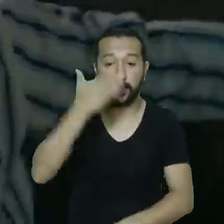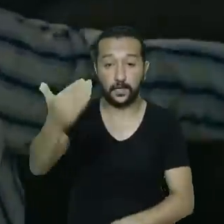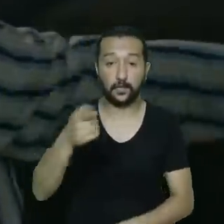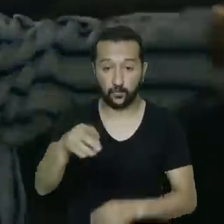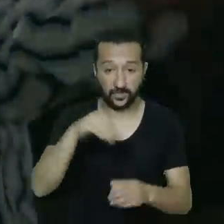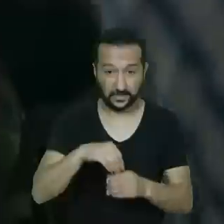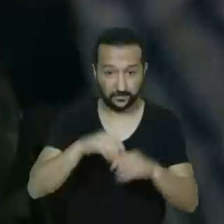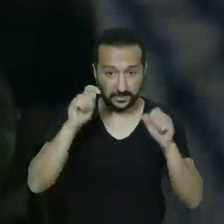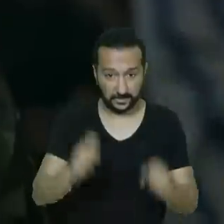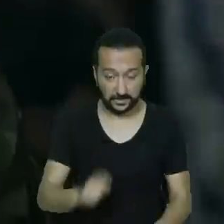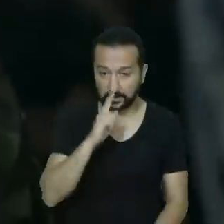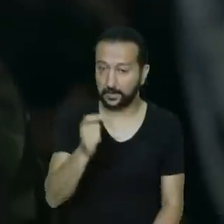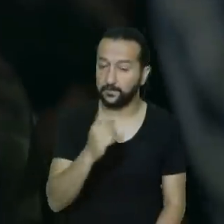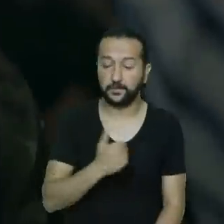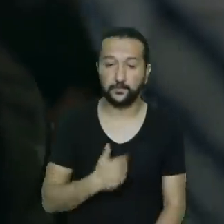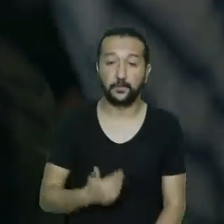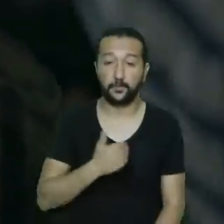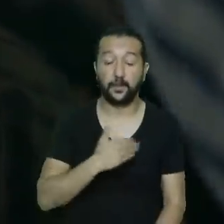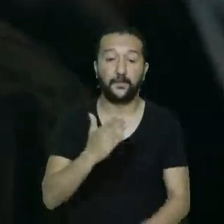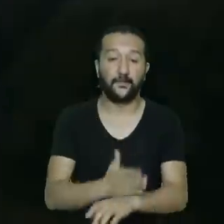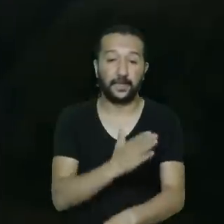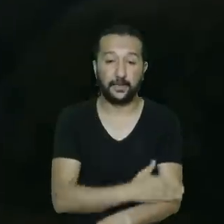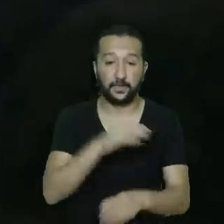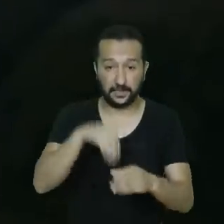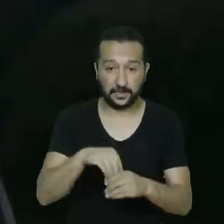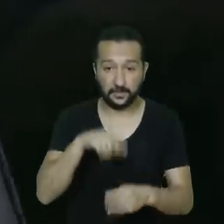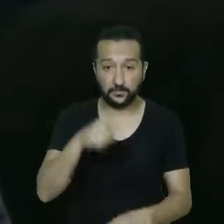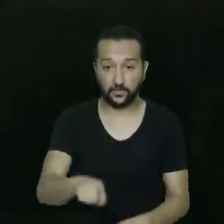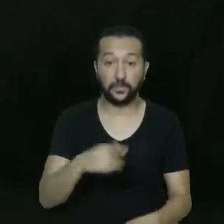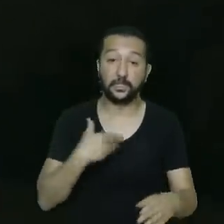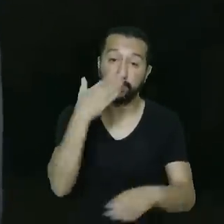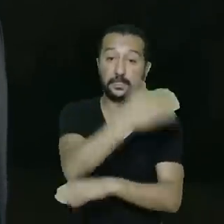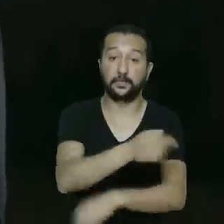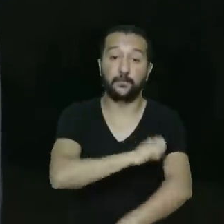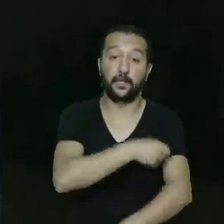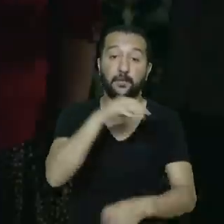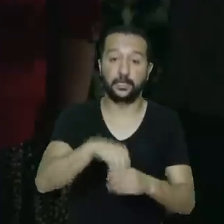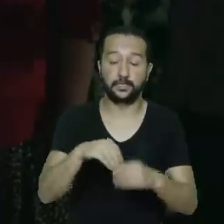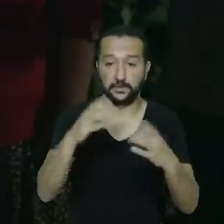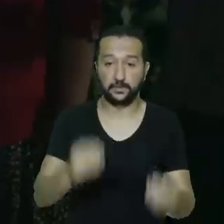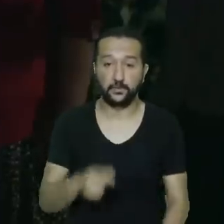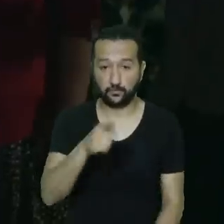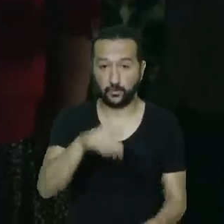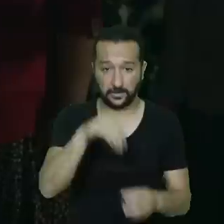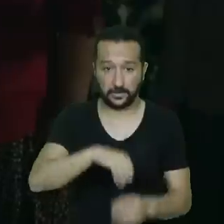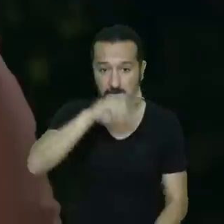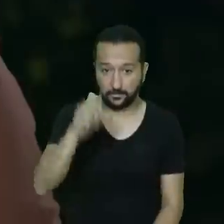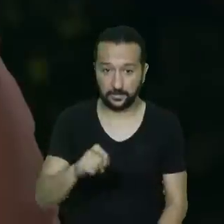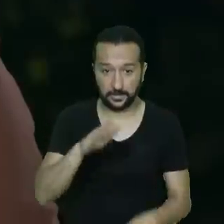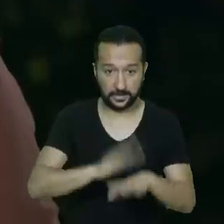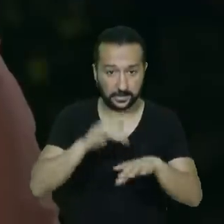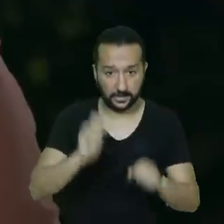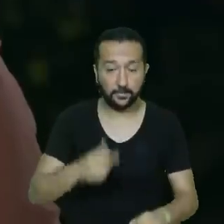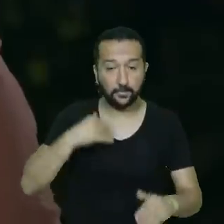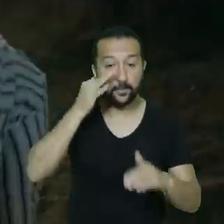bunun için mi çektim? Ben vatanımı bunun için mi temsil ettim Almanya'da? Bunun için mi temsil ettim